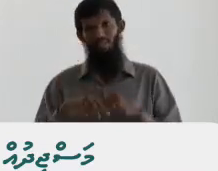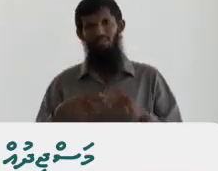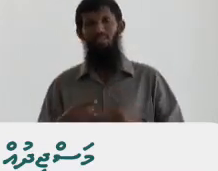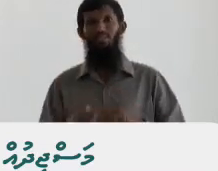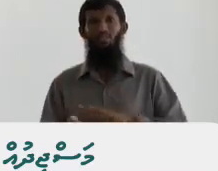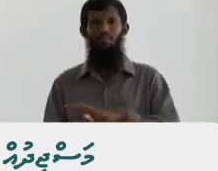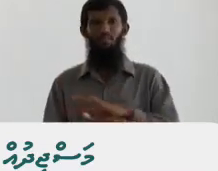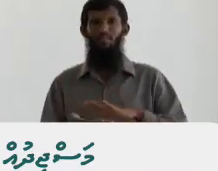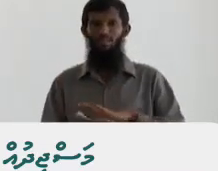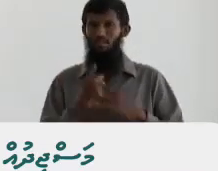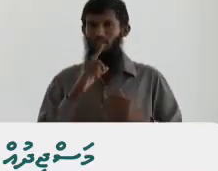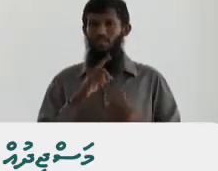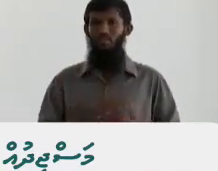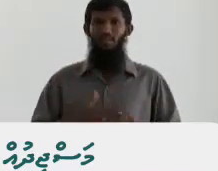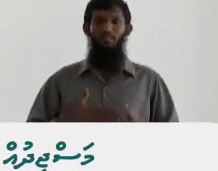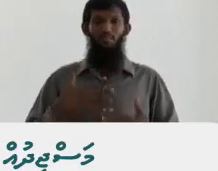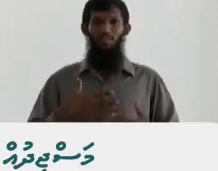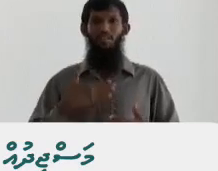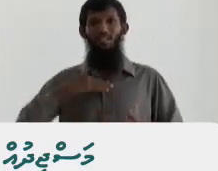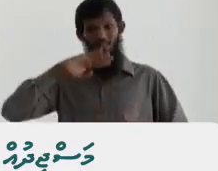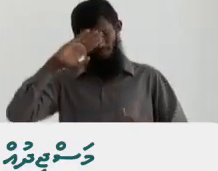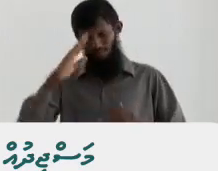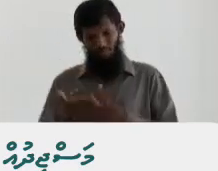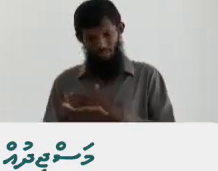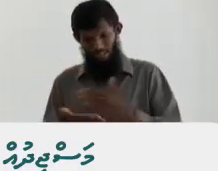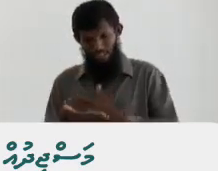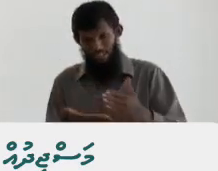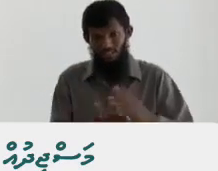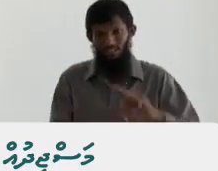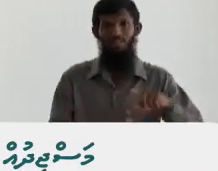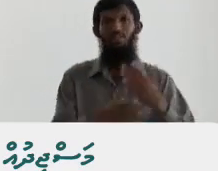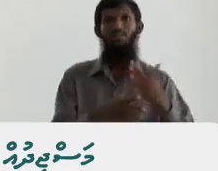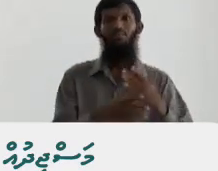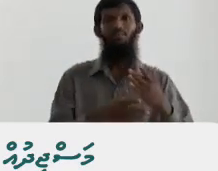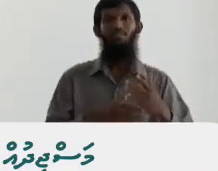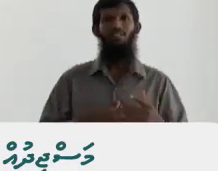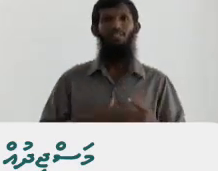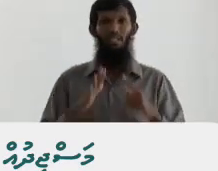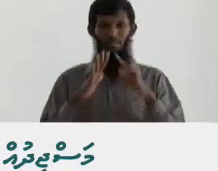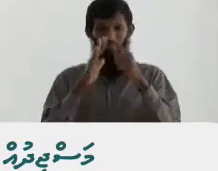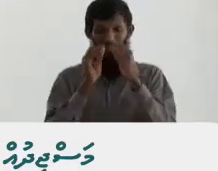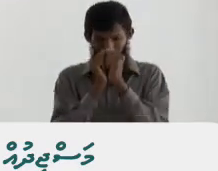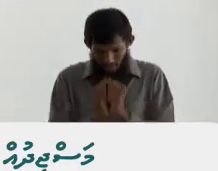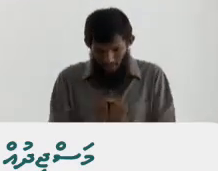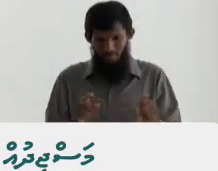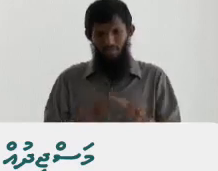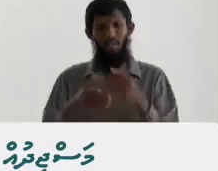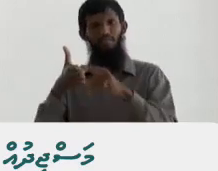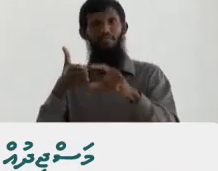iman manai saf tahiru kamaki iman kamuge deba kula ebbaye lobetti muslima